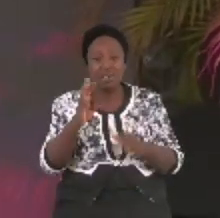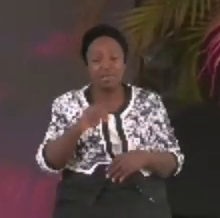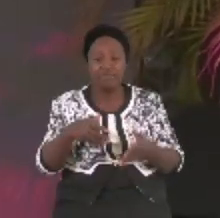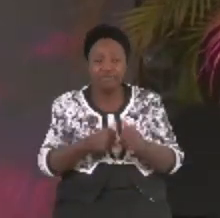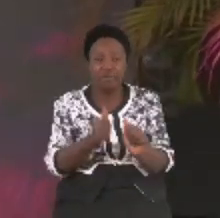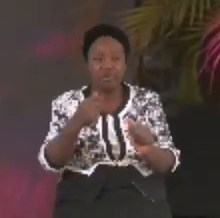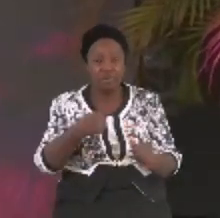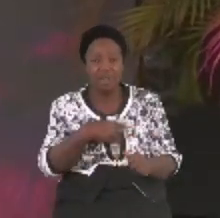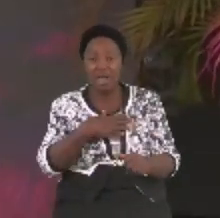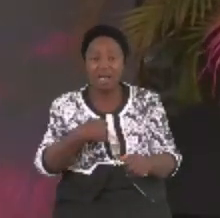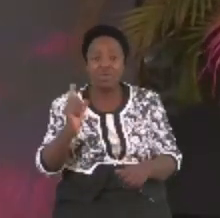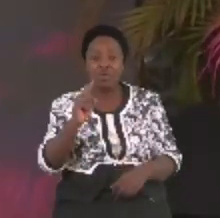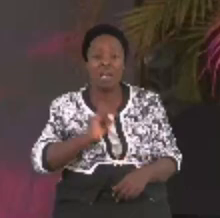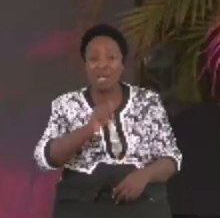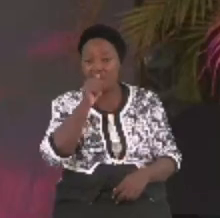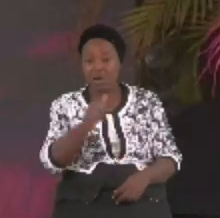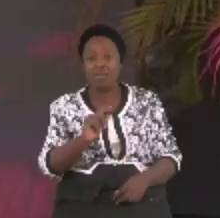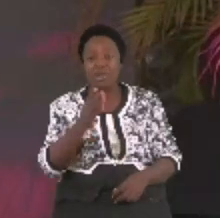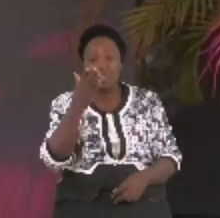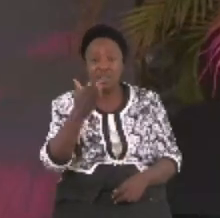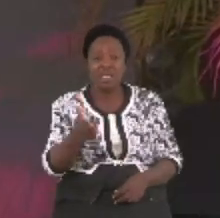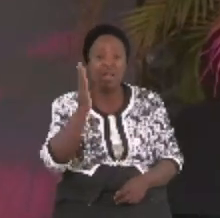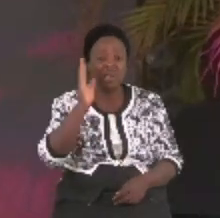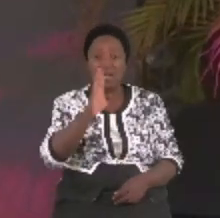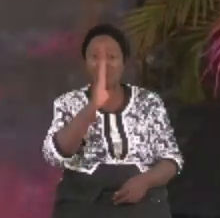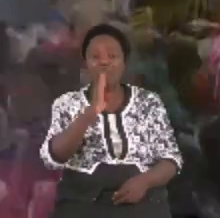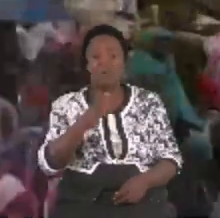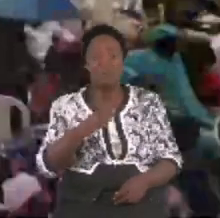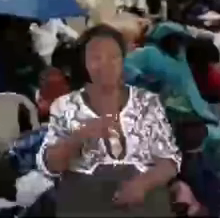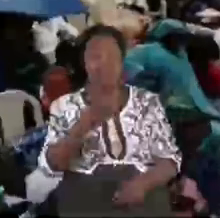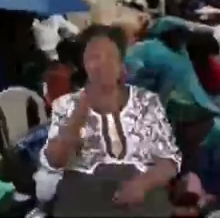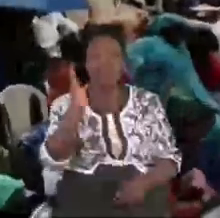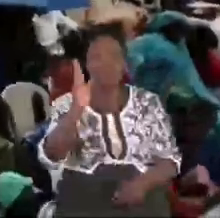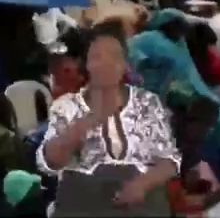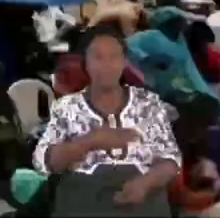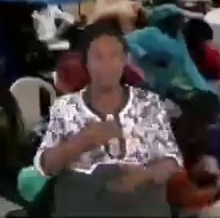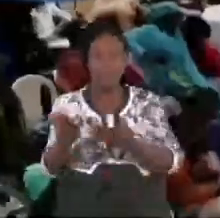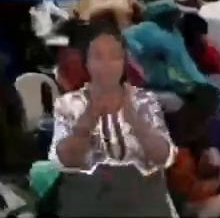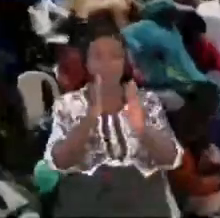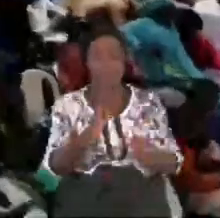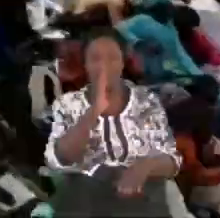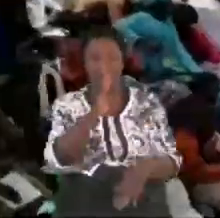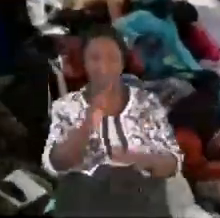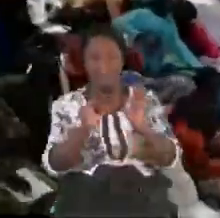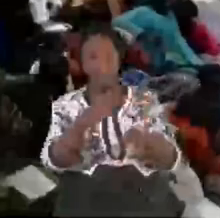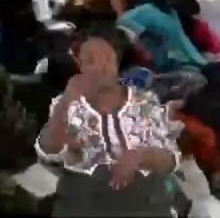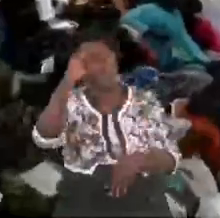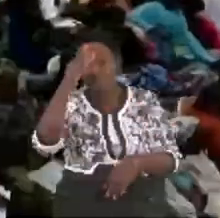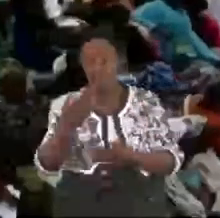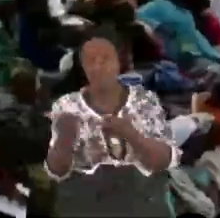suis, là aussi sera mon serviteur. Si quelqu'un me sert, le Père